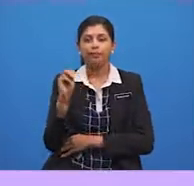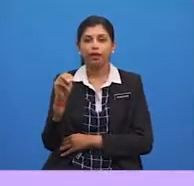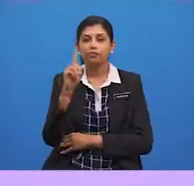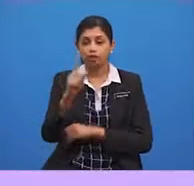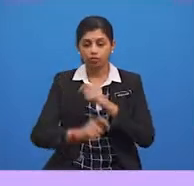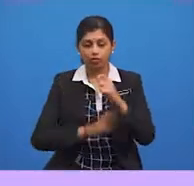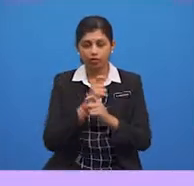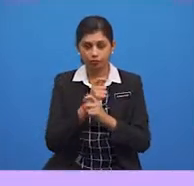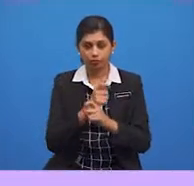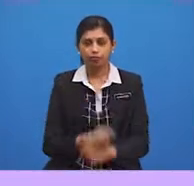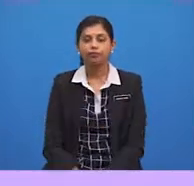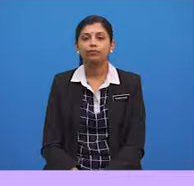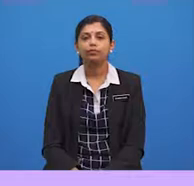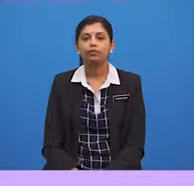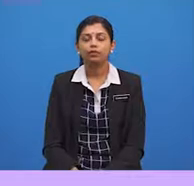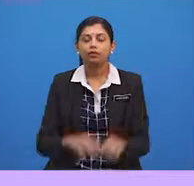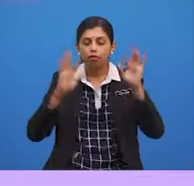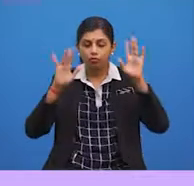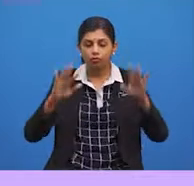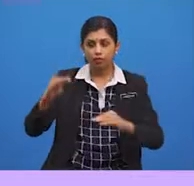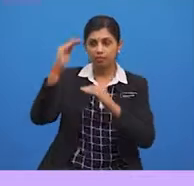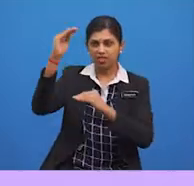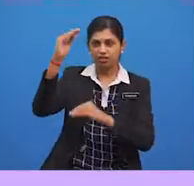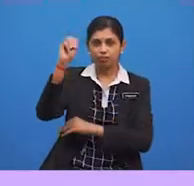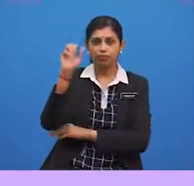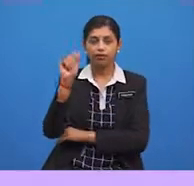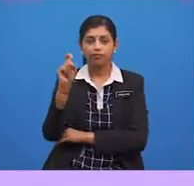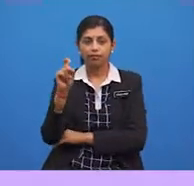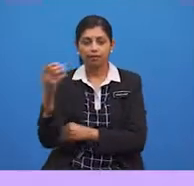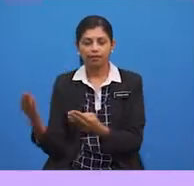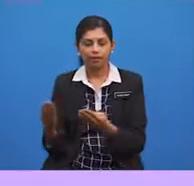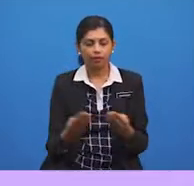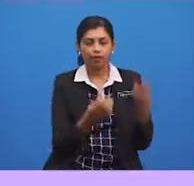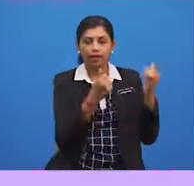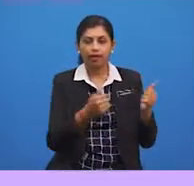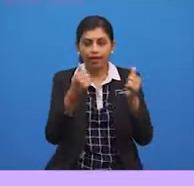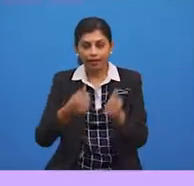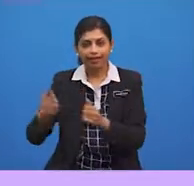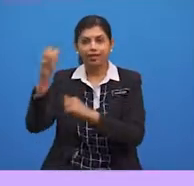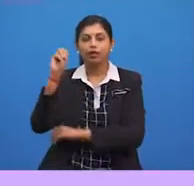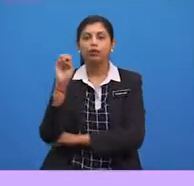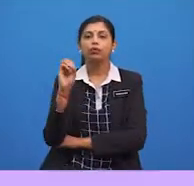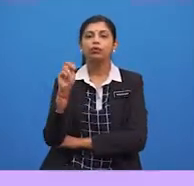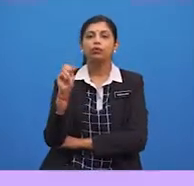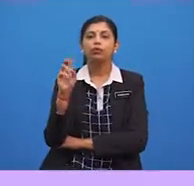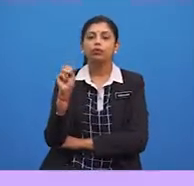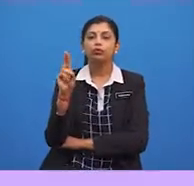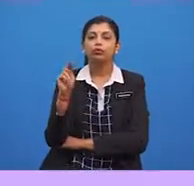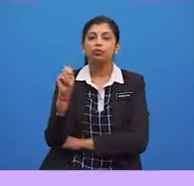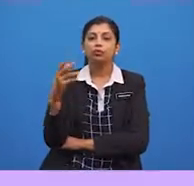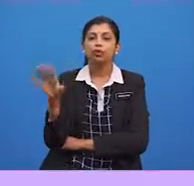setahun. Hujan maksimum dibawa oleh angin monsun tenggara pada musim